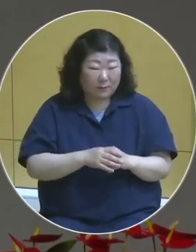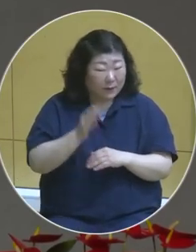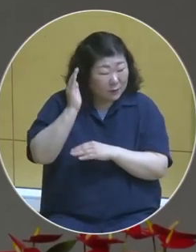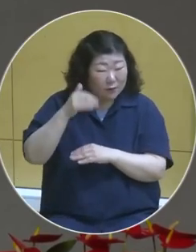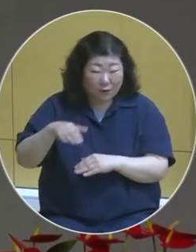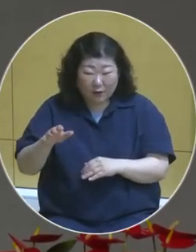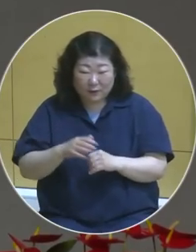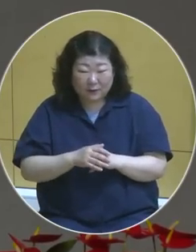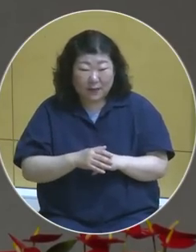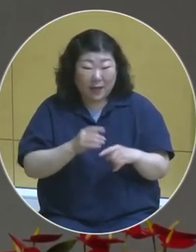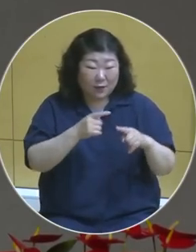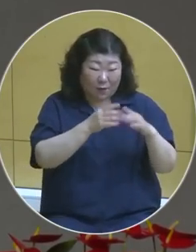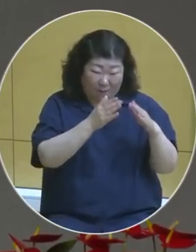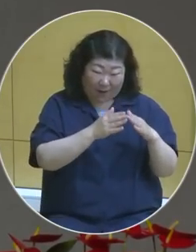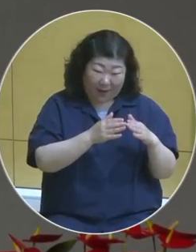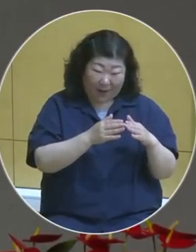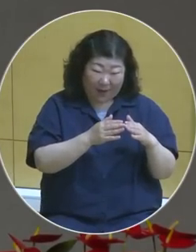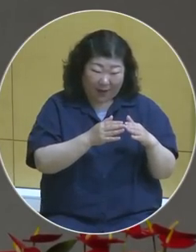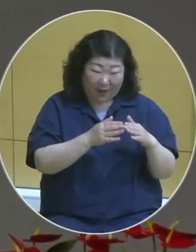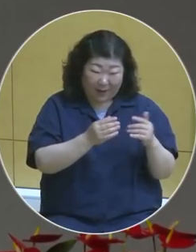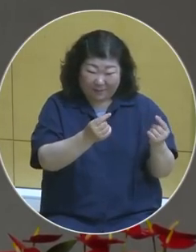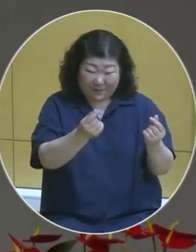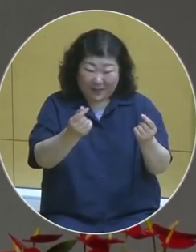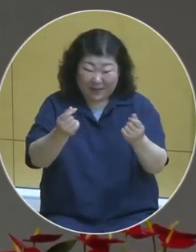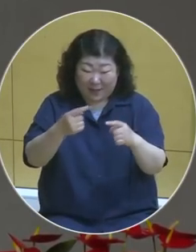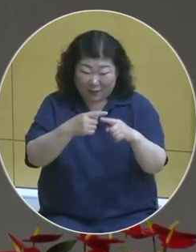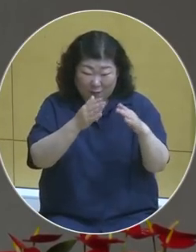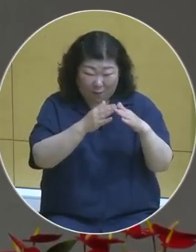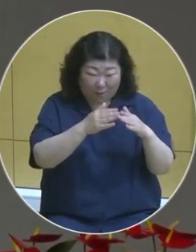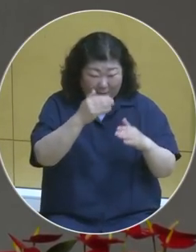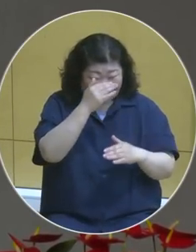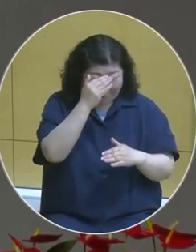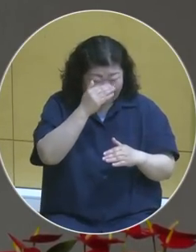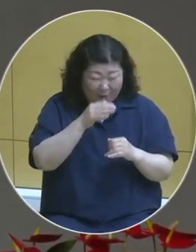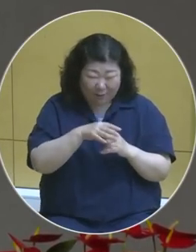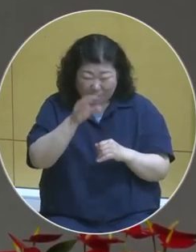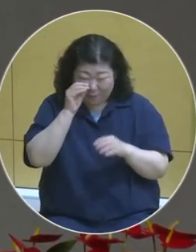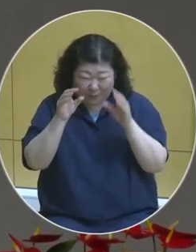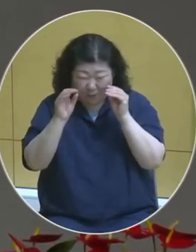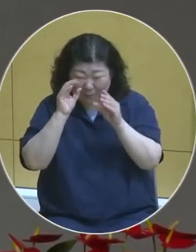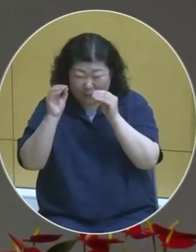가겠습니까? 교회 같은 데 가니까 교회 지하 1층 2층